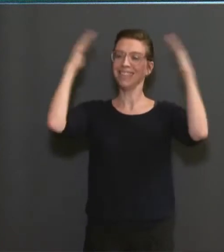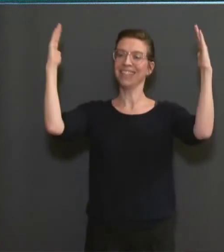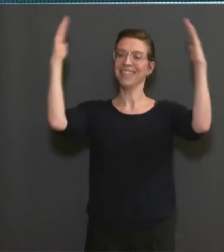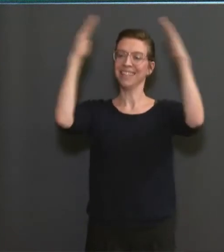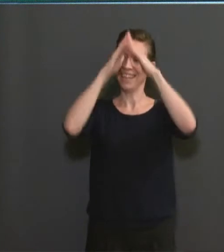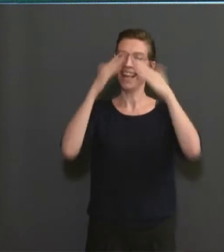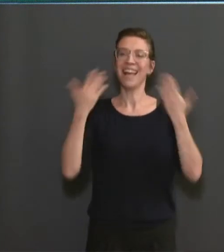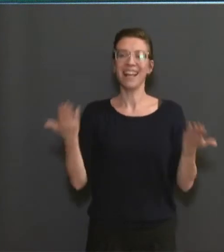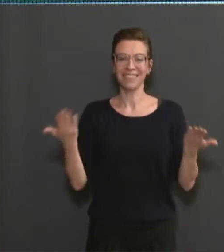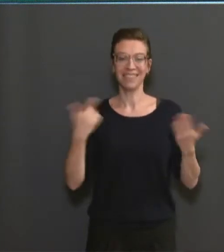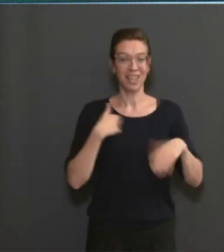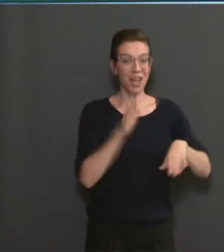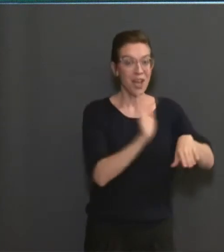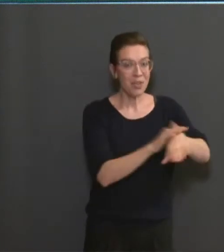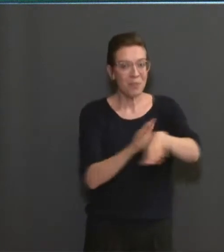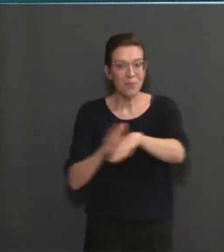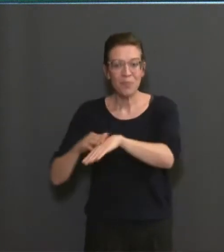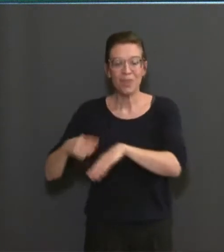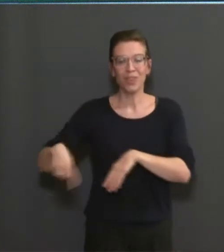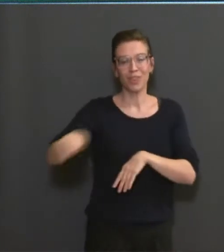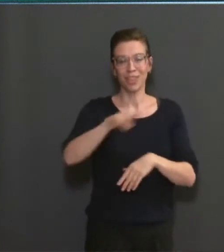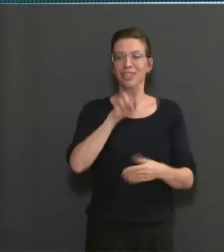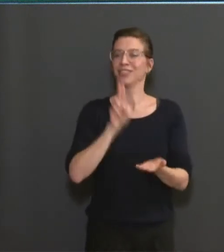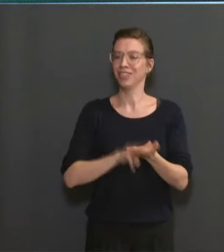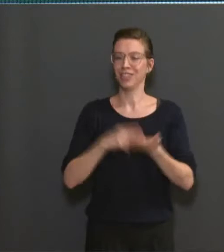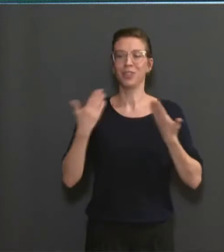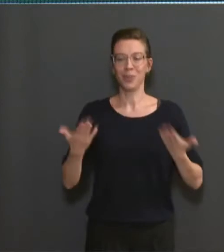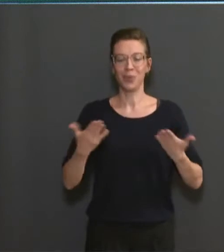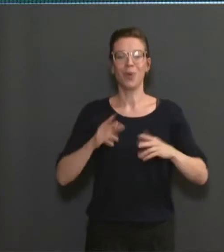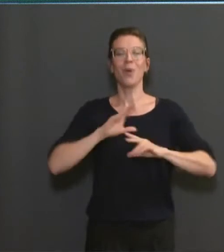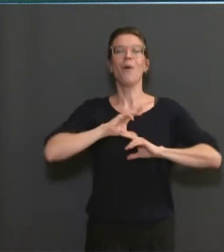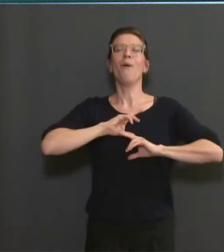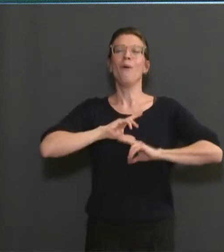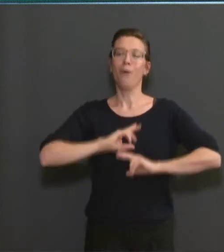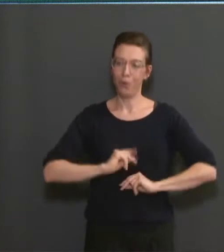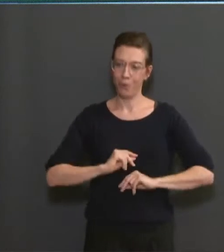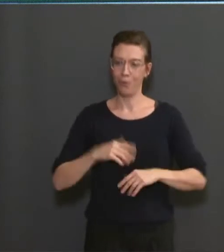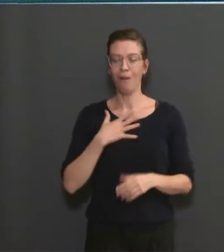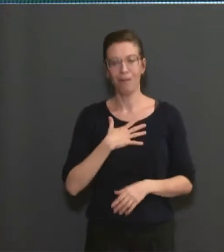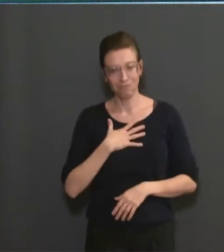De Sint zal ook in deze bijzondere tijden cadeautjes aan huis brengen.